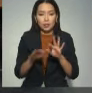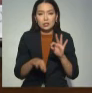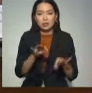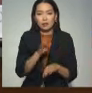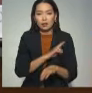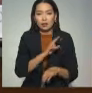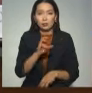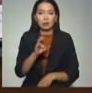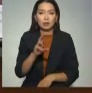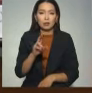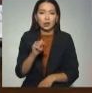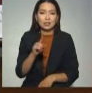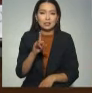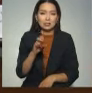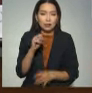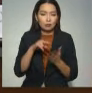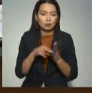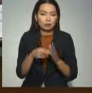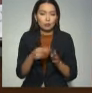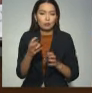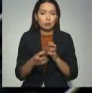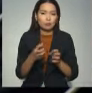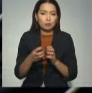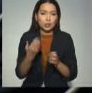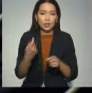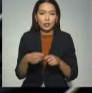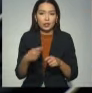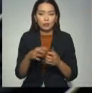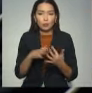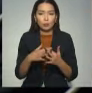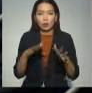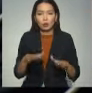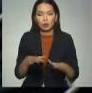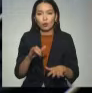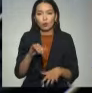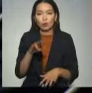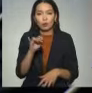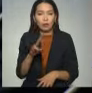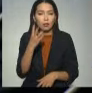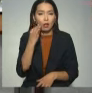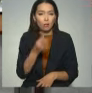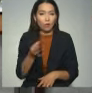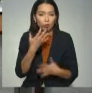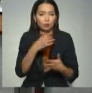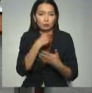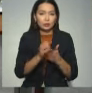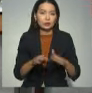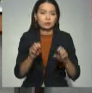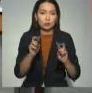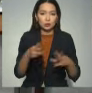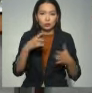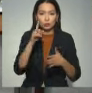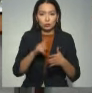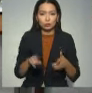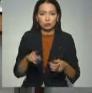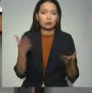По данным Самрук Казна, проект реализует международный пул инвесторов в поселке Улькен в Алматинской области. Специалисты же уверены, что страна